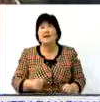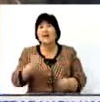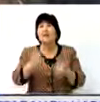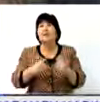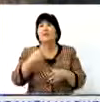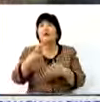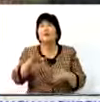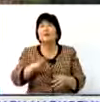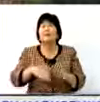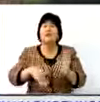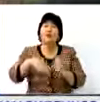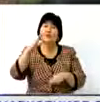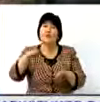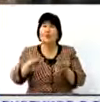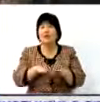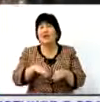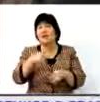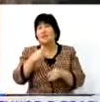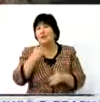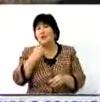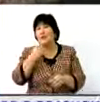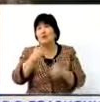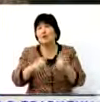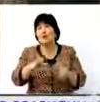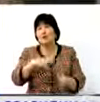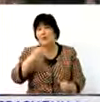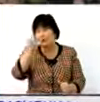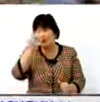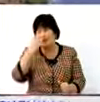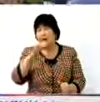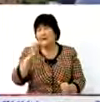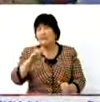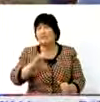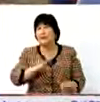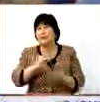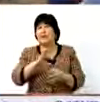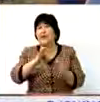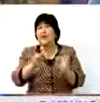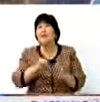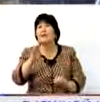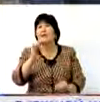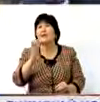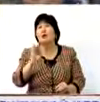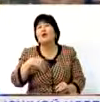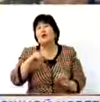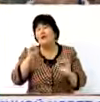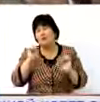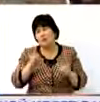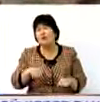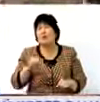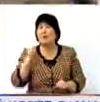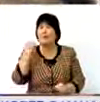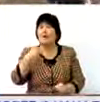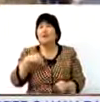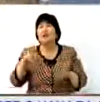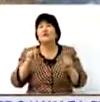Чемпионат мира прошел на высоком уровне. Самым сложным соперником был японец, серебряный призер Олимпиады в Рио. Но я сумел его победить. Я